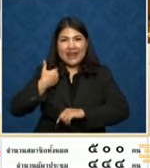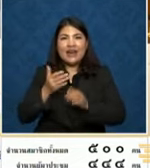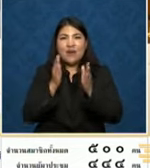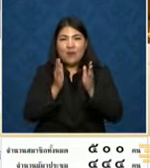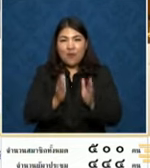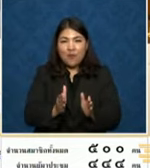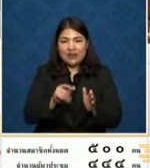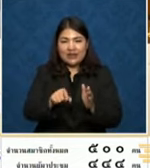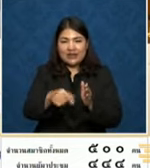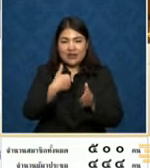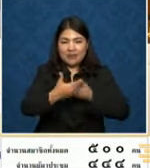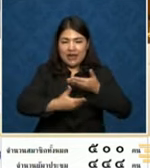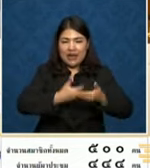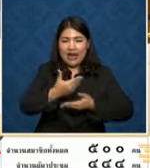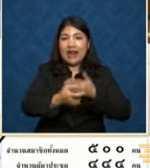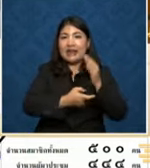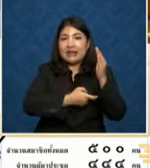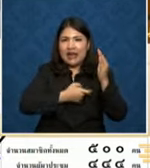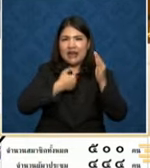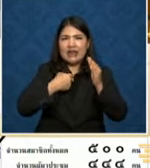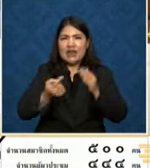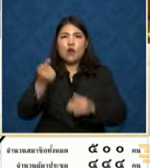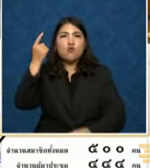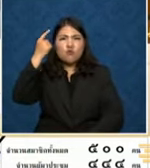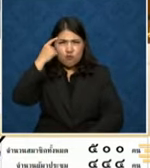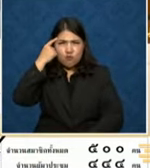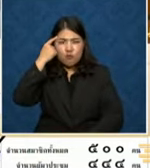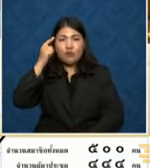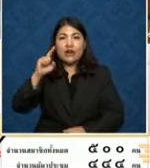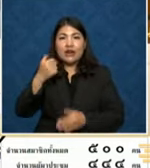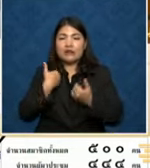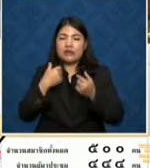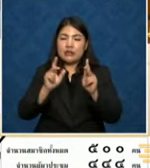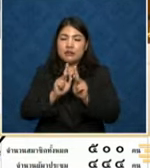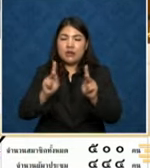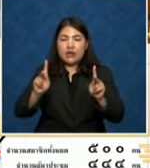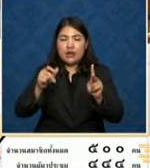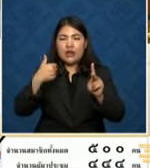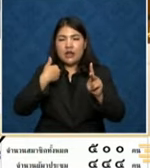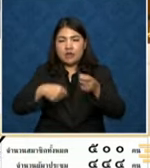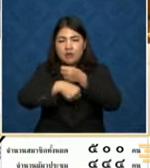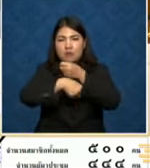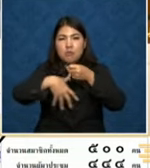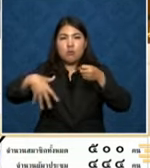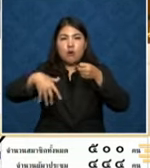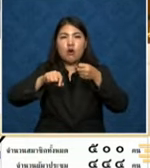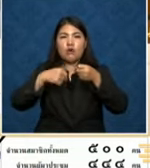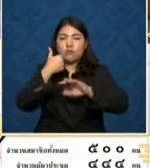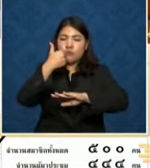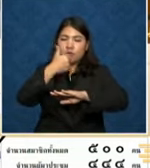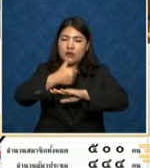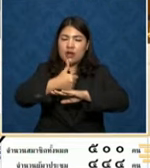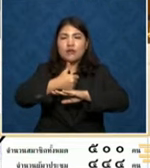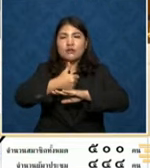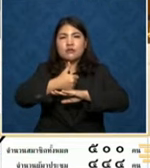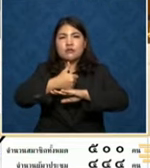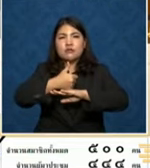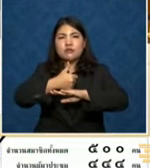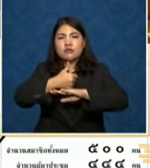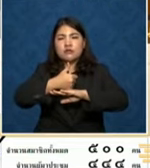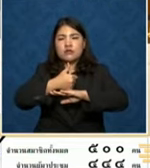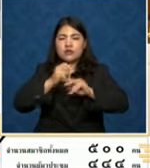บว่าการยางแห่งประเทศไทยไม่ว่าจะเป็นคณะกรรมการบอร์ดการยางนะครับผู้บริหารการยางประเทศไทยตลอดจน